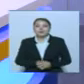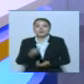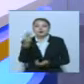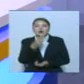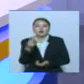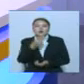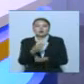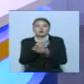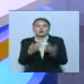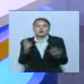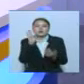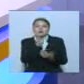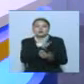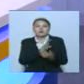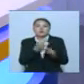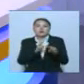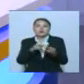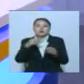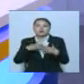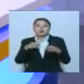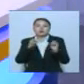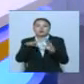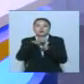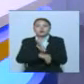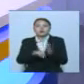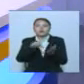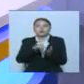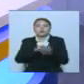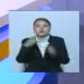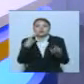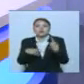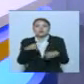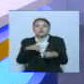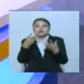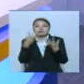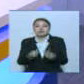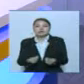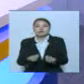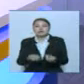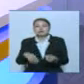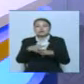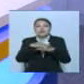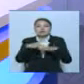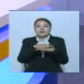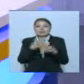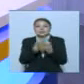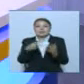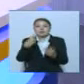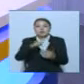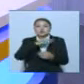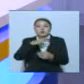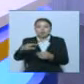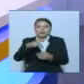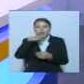В Актау чествовали матерей, которые внесли свой вклад в демографию страны и родили малышей в день, когда численность населения достигла 20